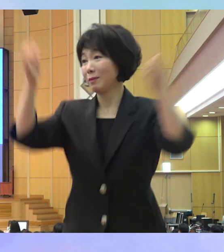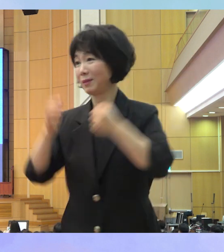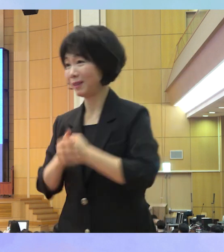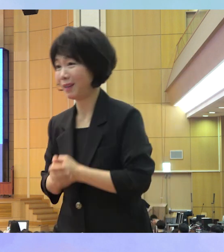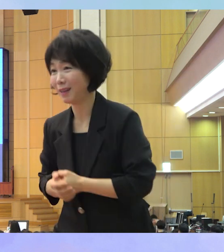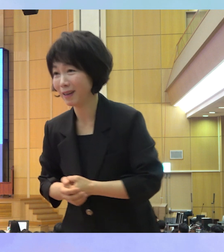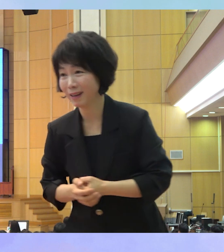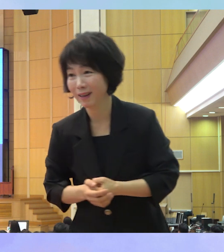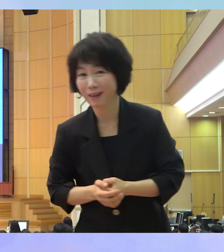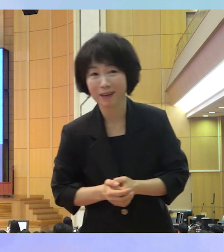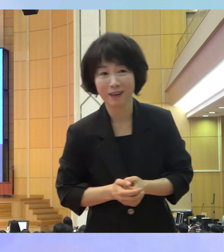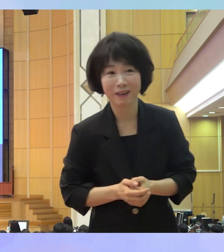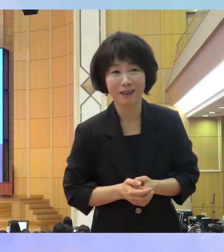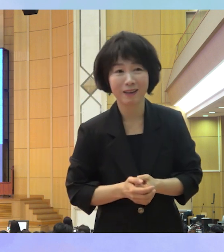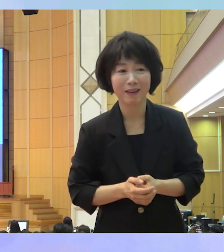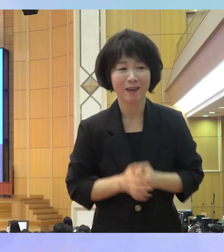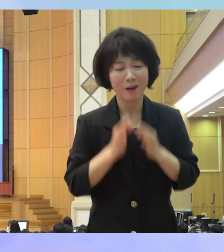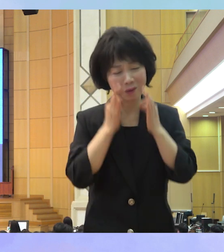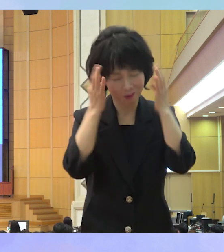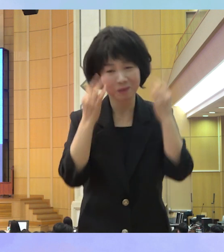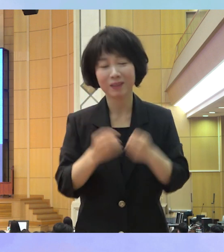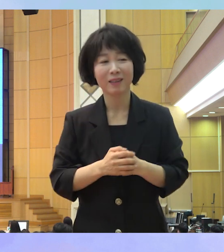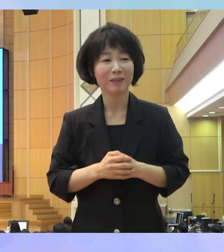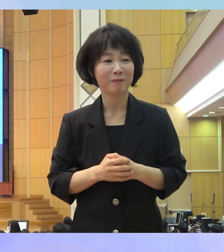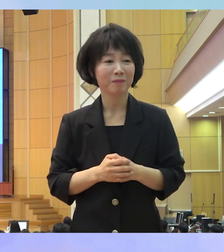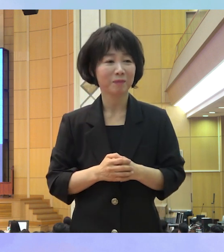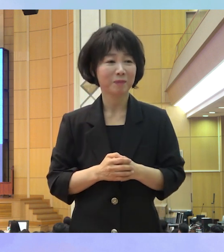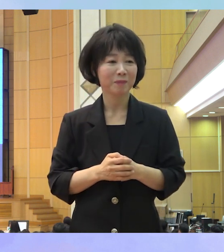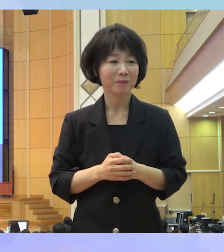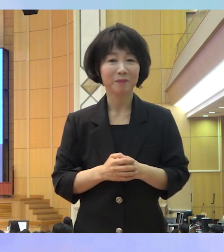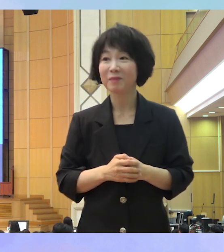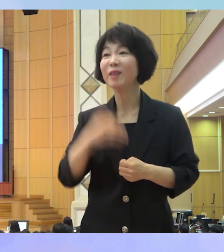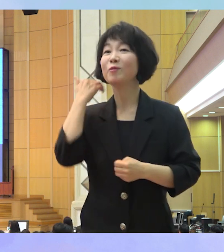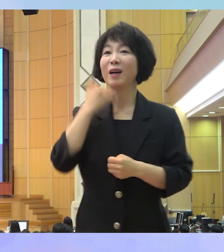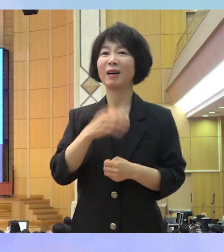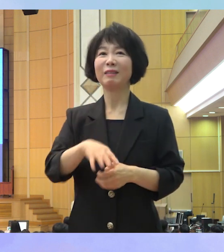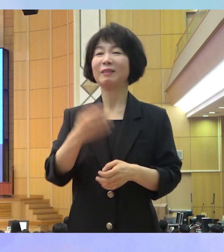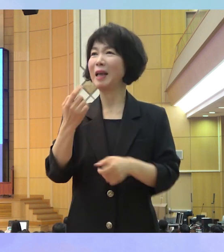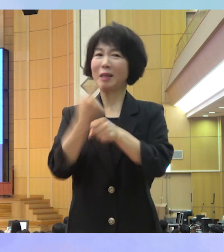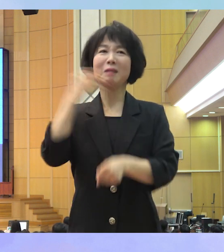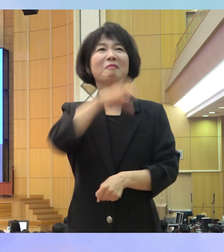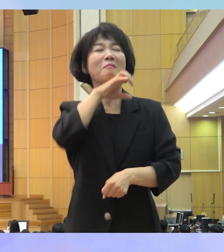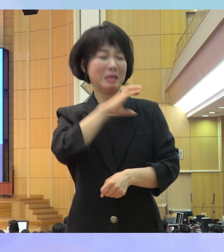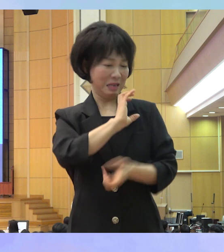이렇게 달아드렸더니 카네이션 이거 뭐 먹지도 못하는 거 뭐